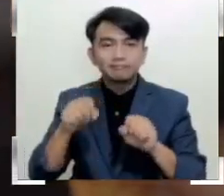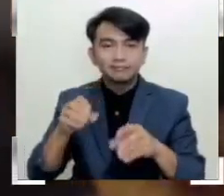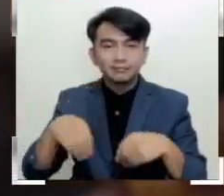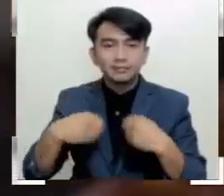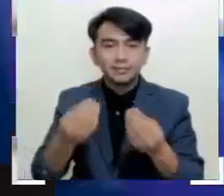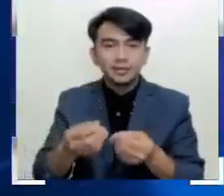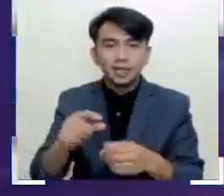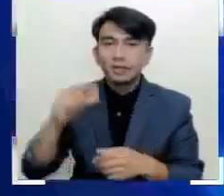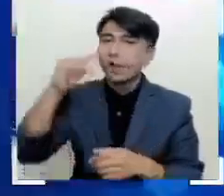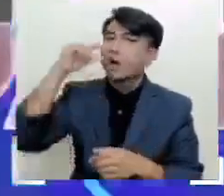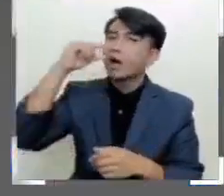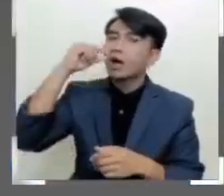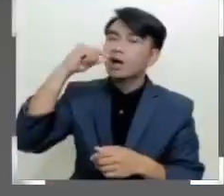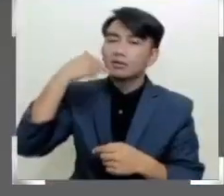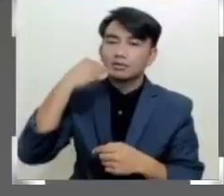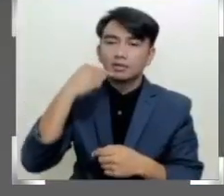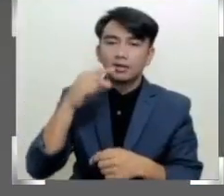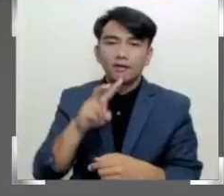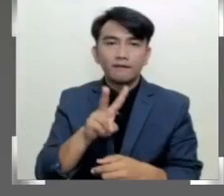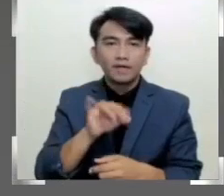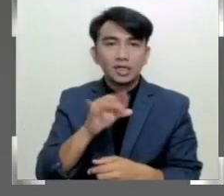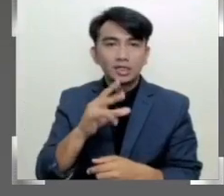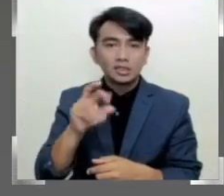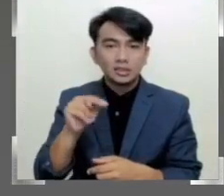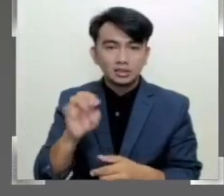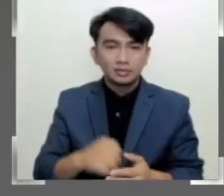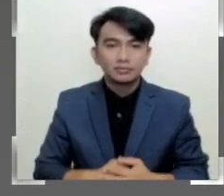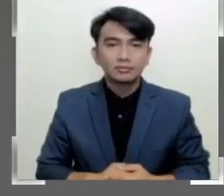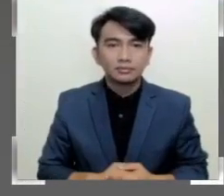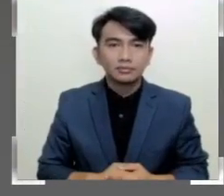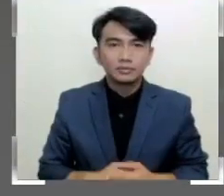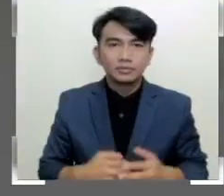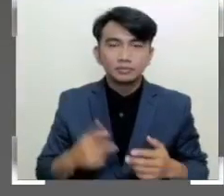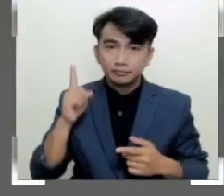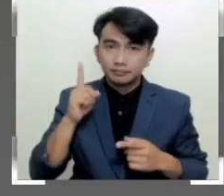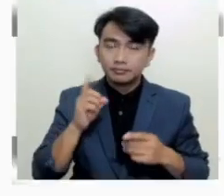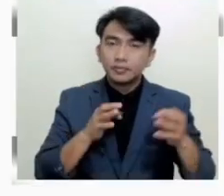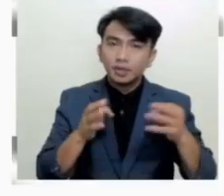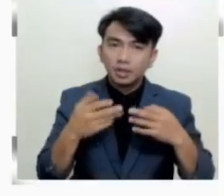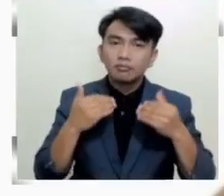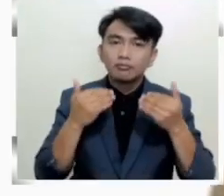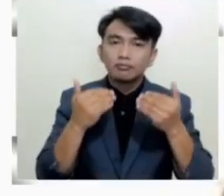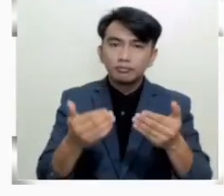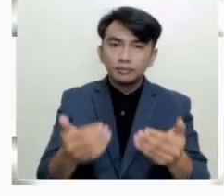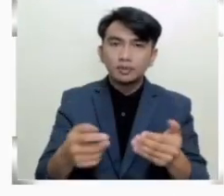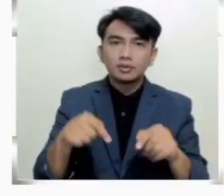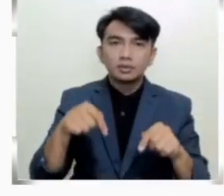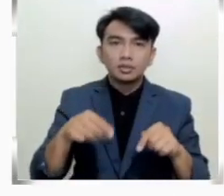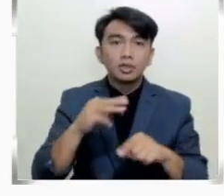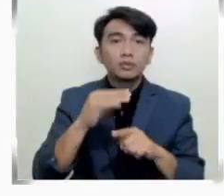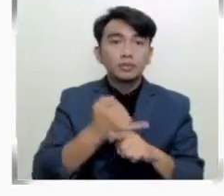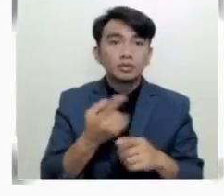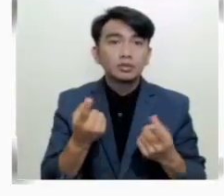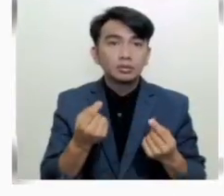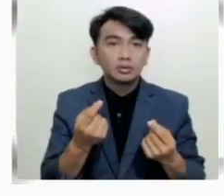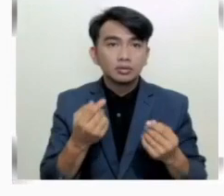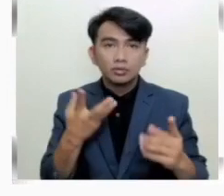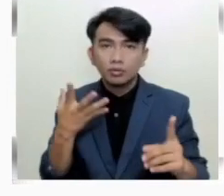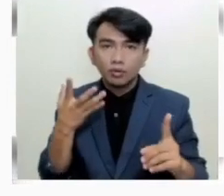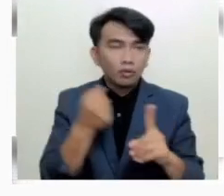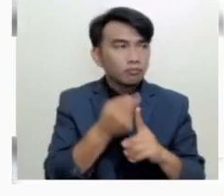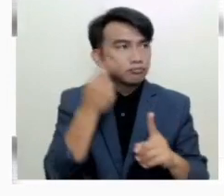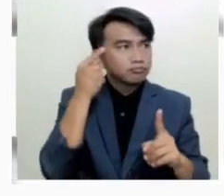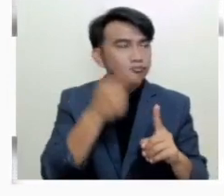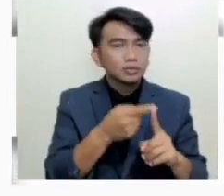vaccine. Ang goal po natin para sa supplemental immunization activity this May is to achieve 95%